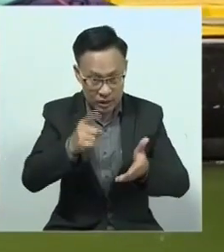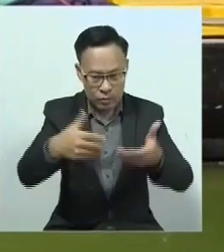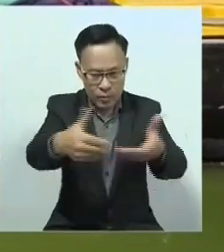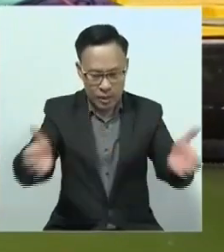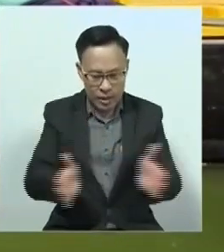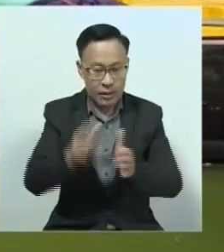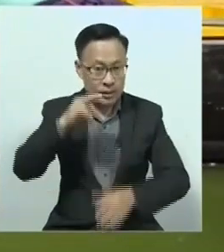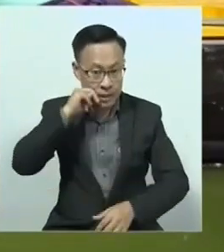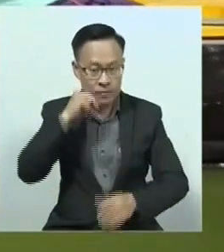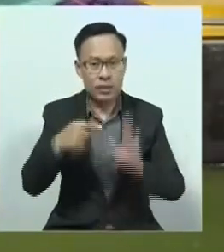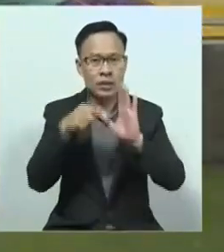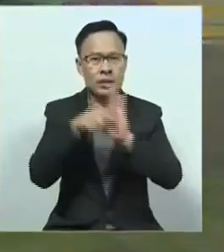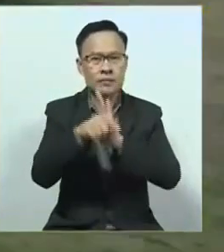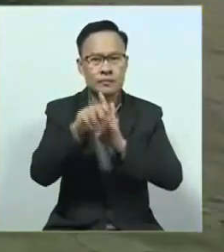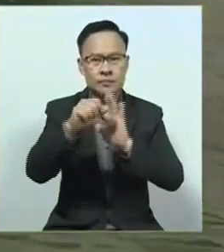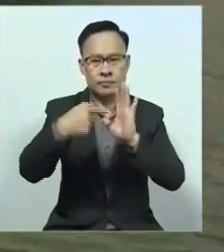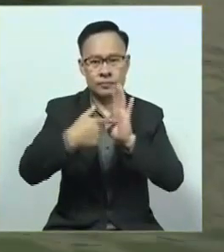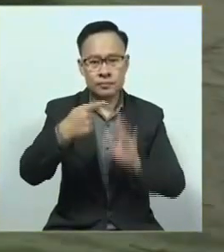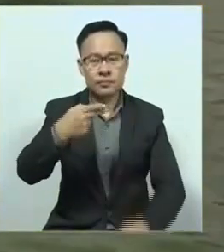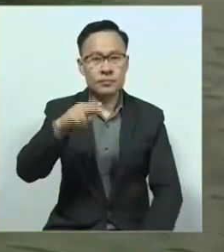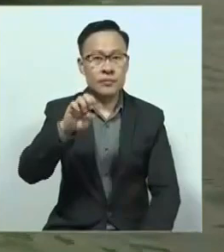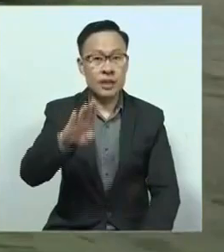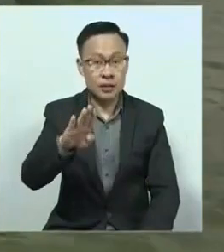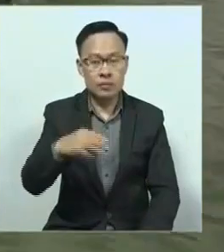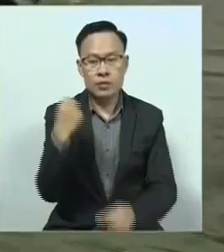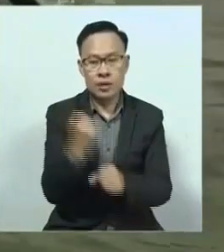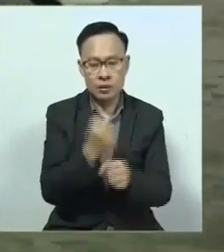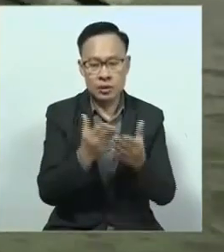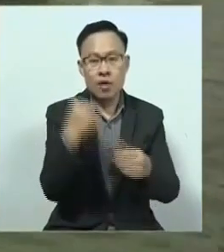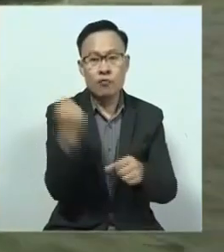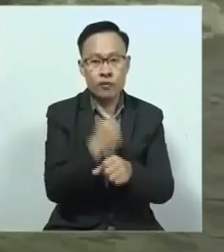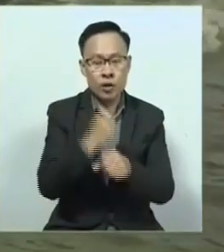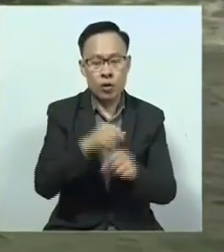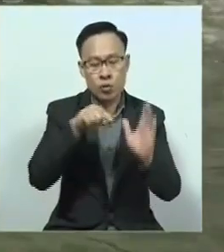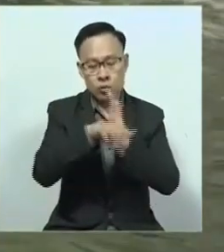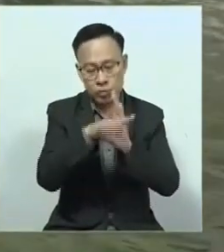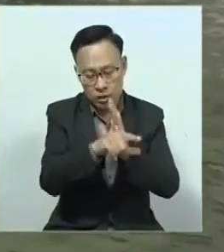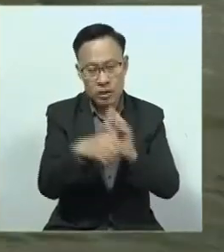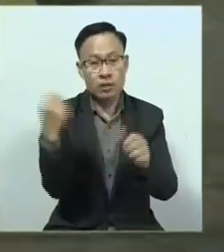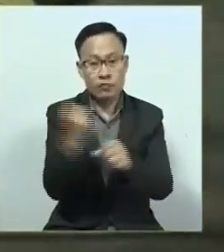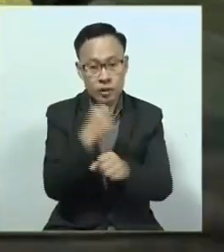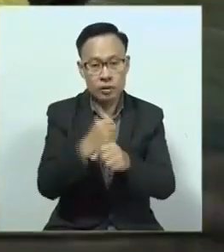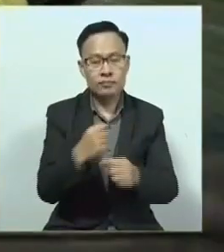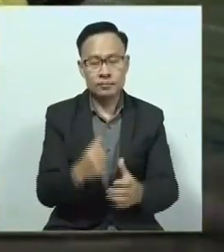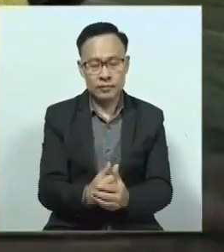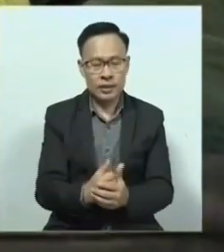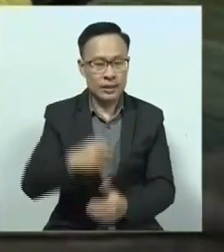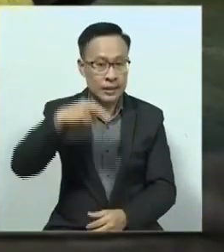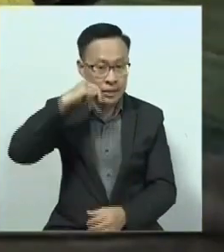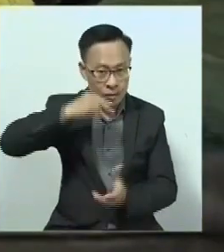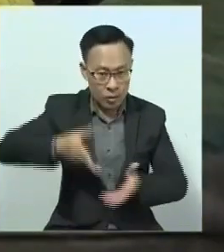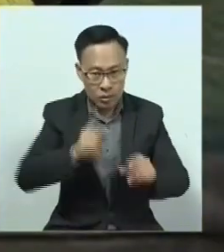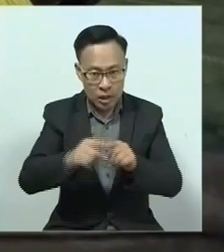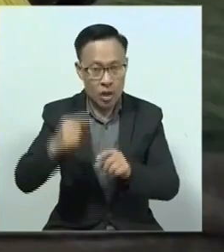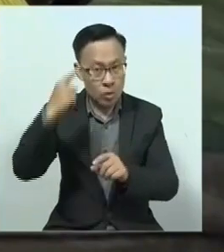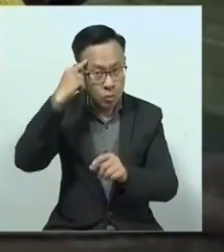ที่สัตหีบก็จะมีเรือฝึกเนี่ยไปให้นะครับให้กำลังพลนั้นลงไปฝึกซ้อมในน้ำเพื่อให้รู้